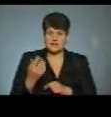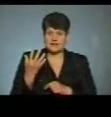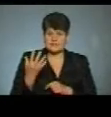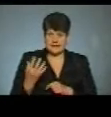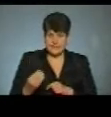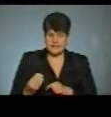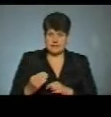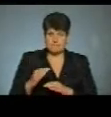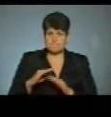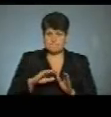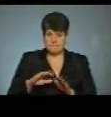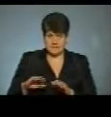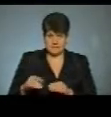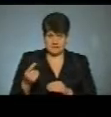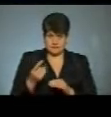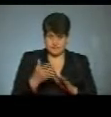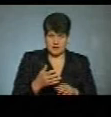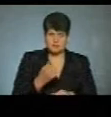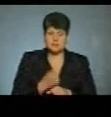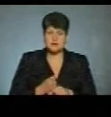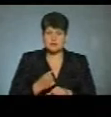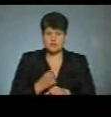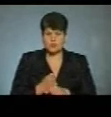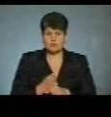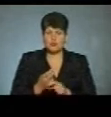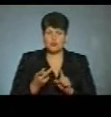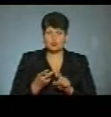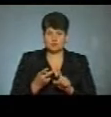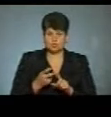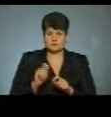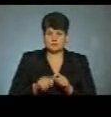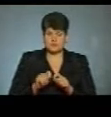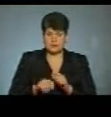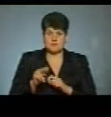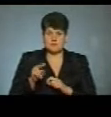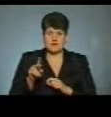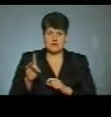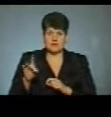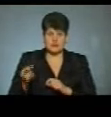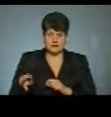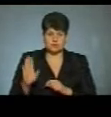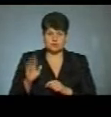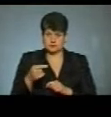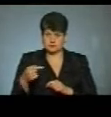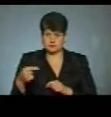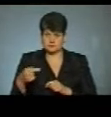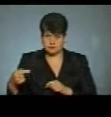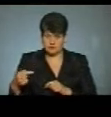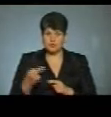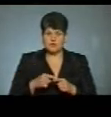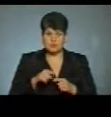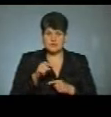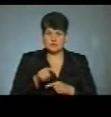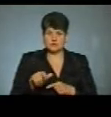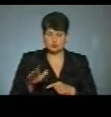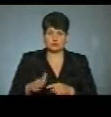після попереднього, ми зробимо 2-е обстеження на ПЛР. Якщо будуть від'ємні результати, то такі пацієнти